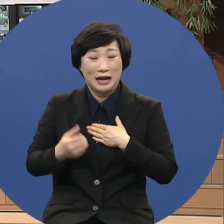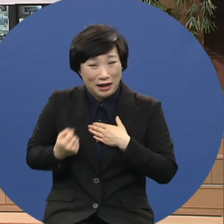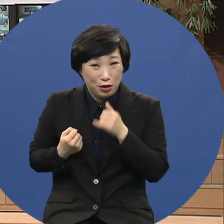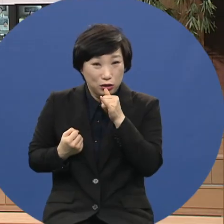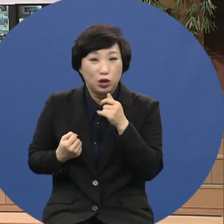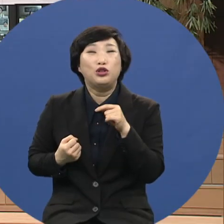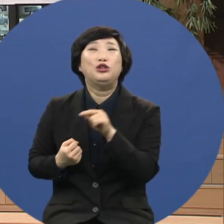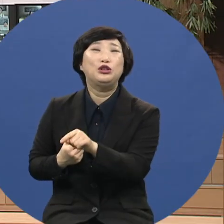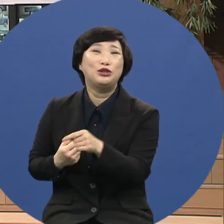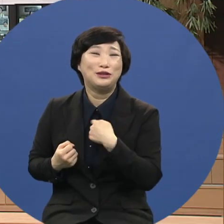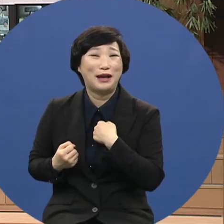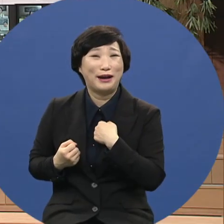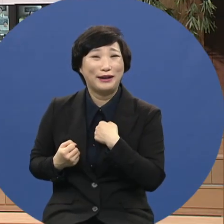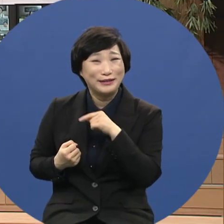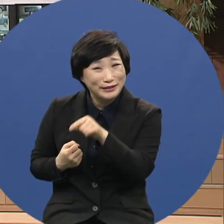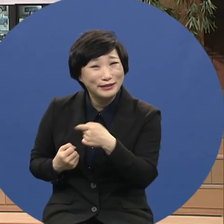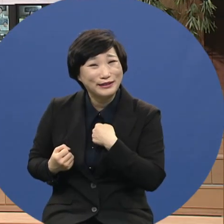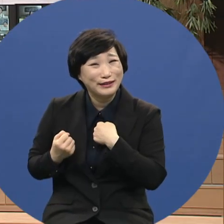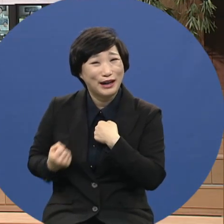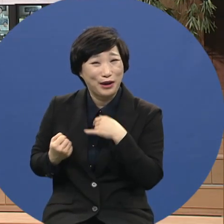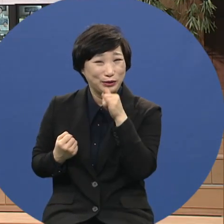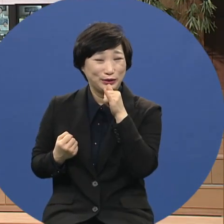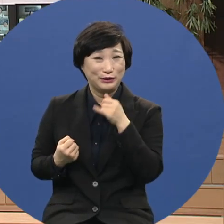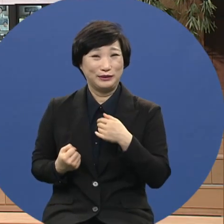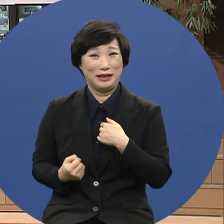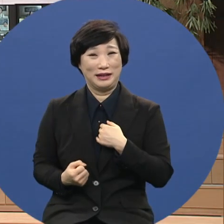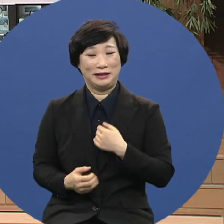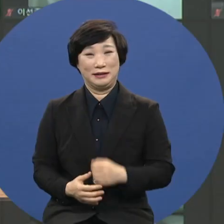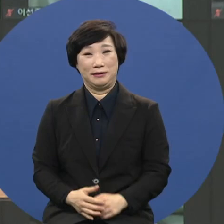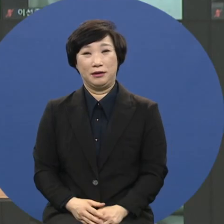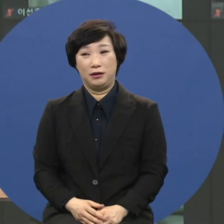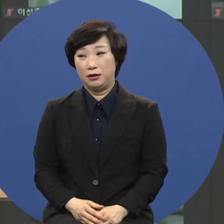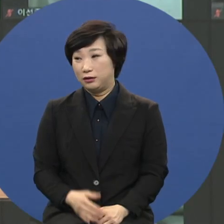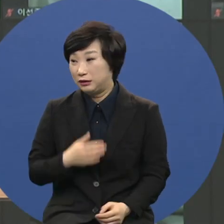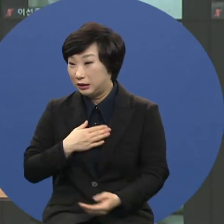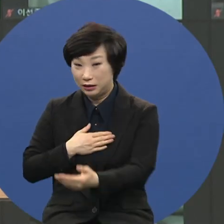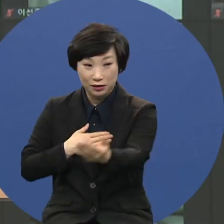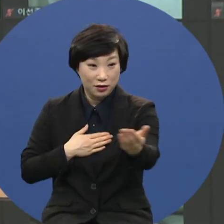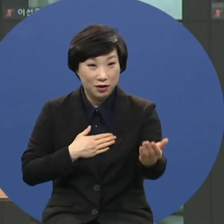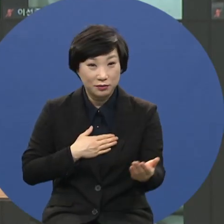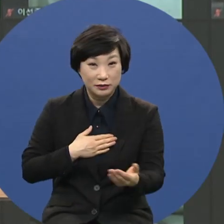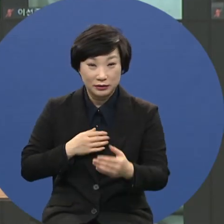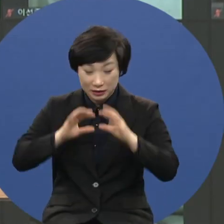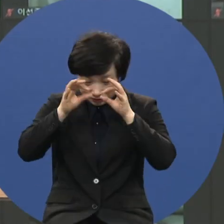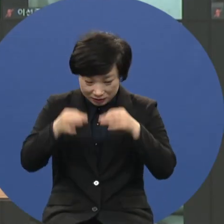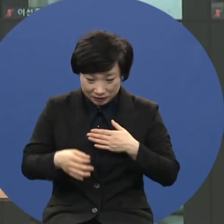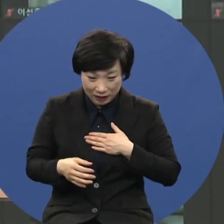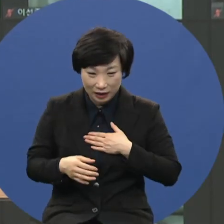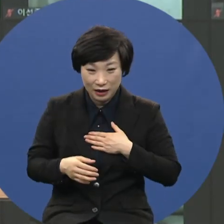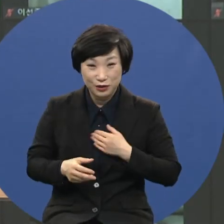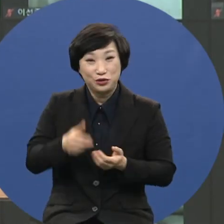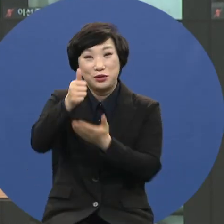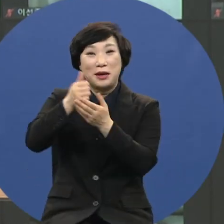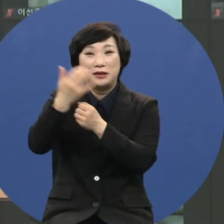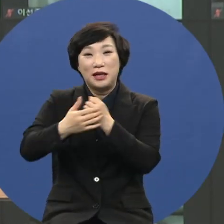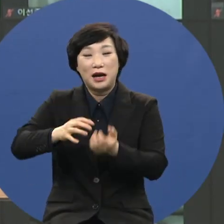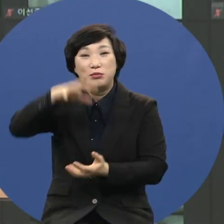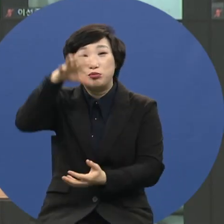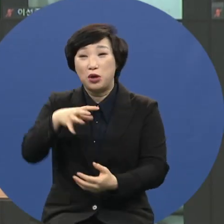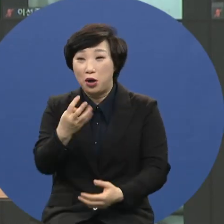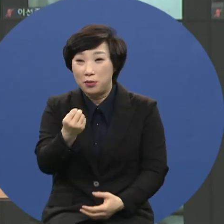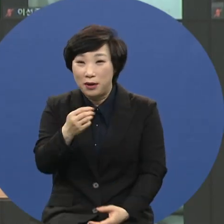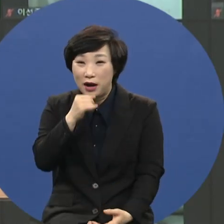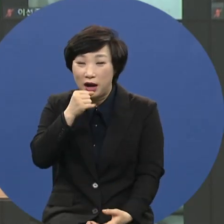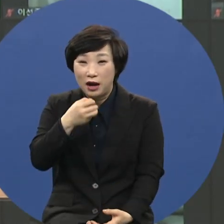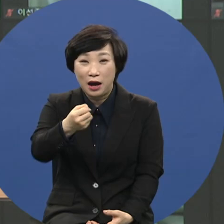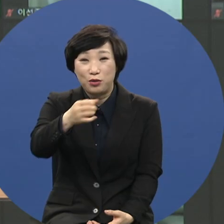말입니다. 그거. 응? 근데 여러분 속에는 얼마나 움직여요?